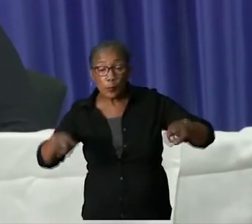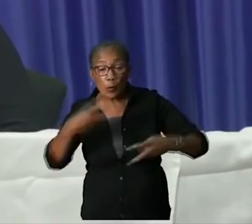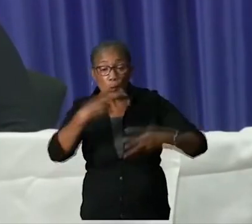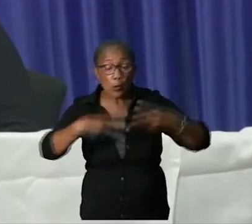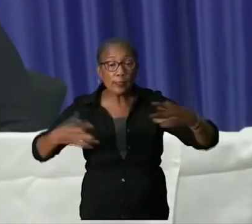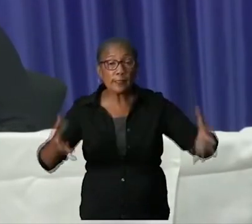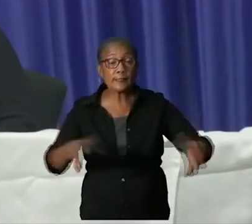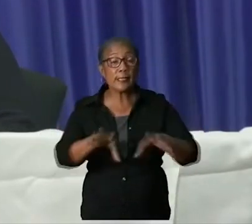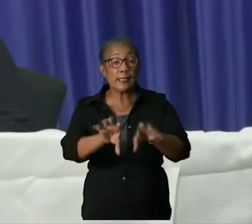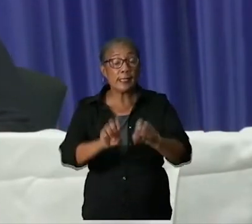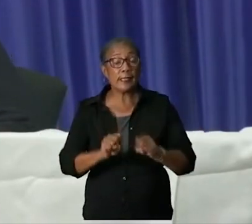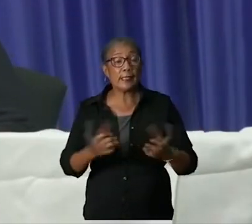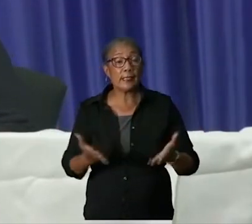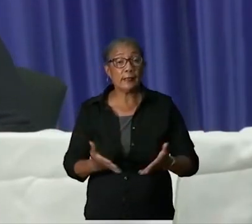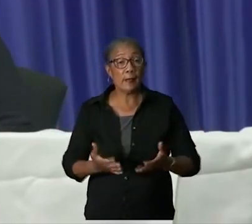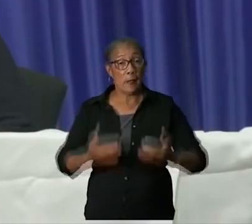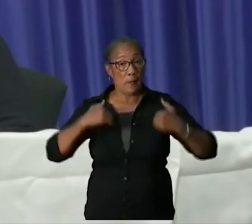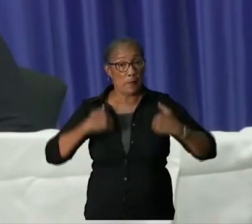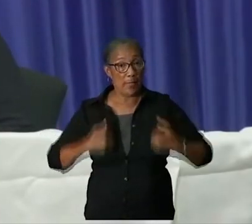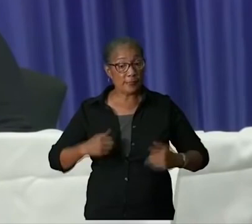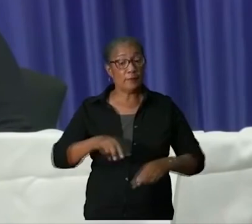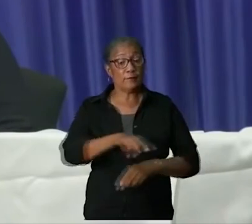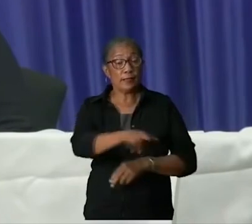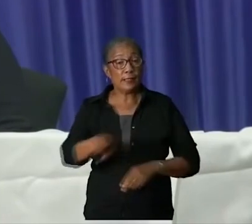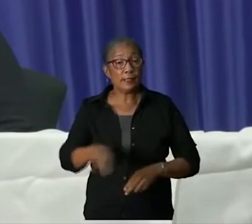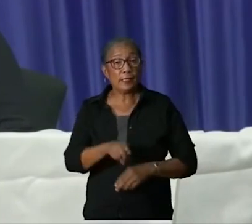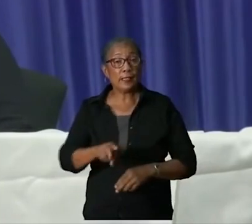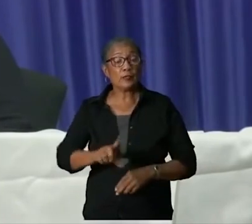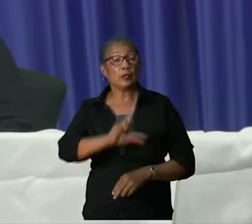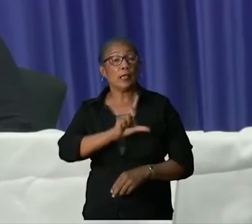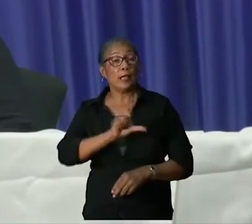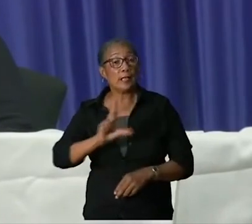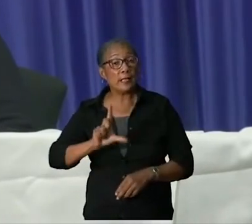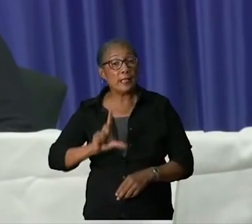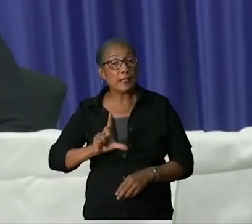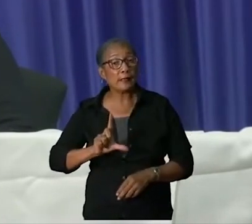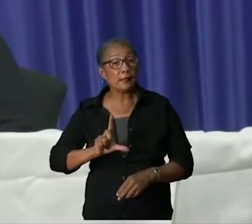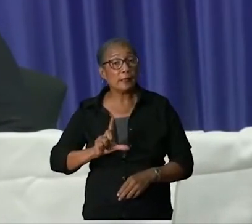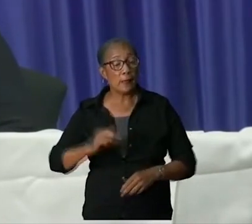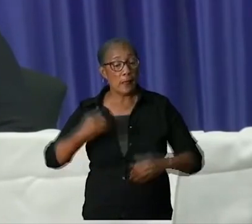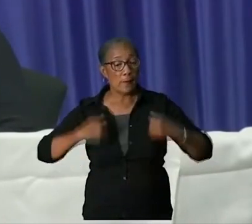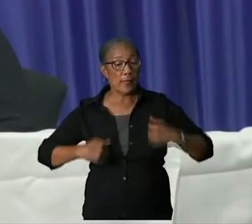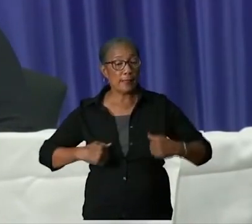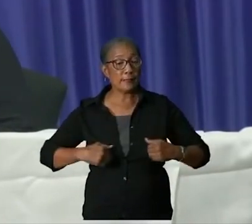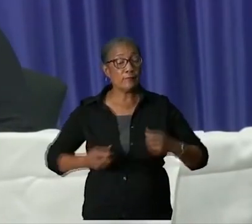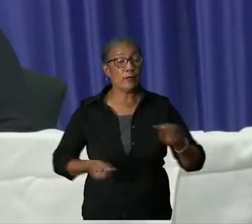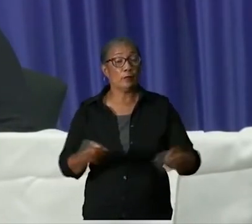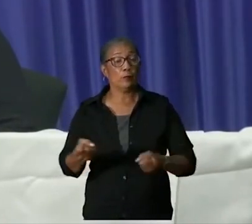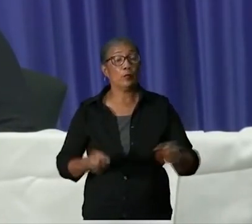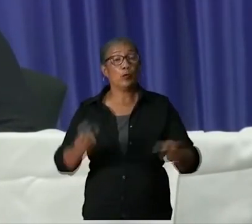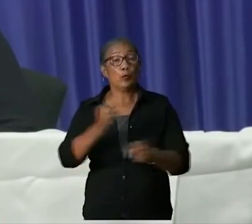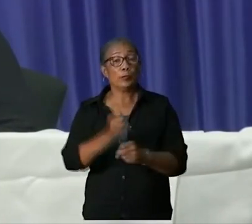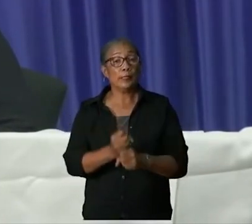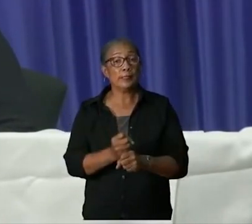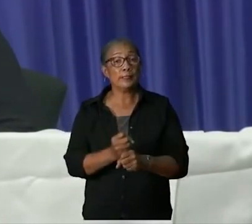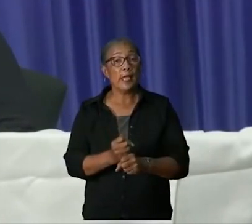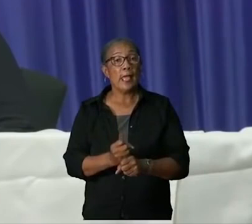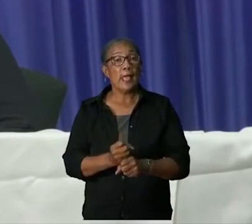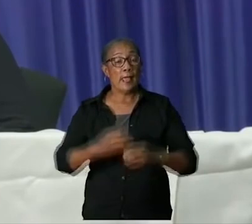verder uit mensen van het Nationaal Leger, het bestaat uit mensen van de bestuursdienst en mensen